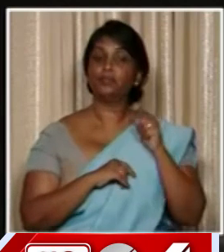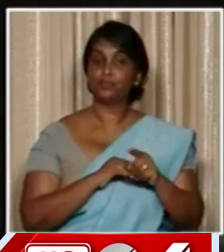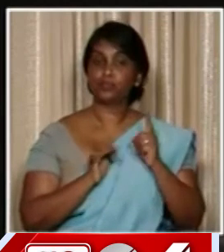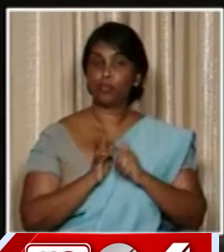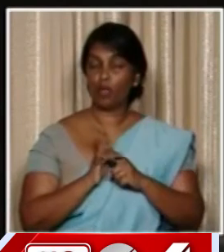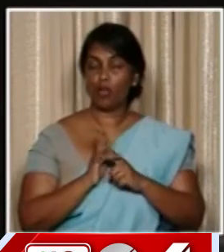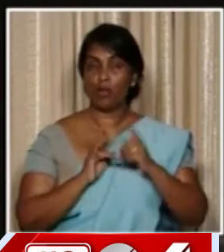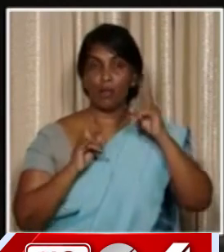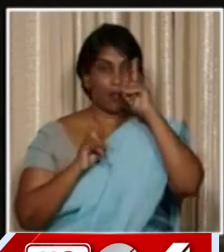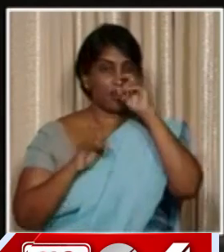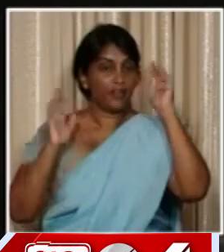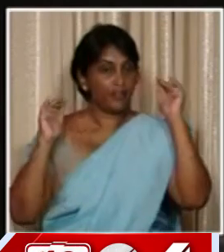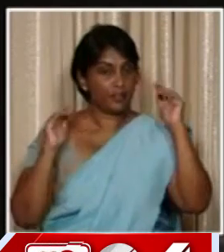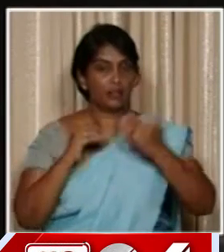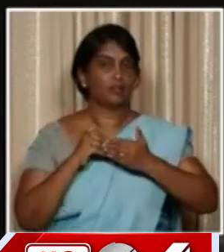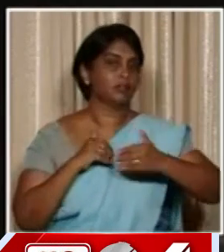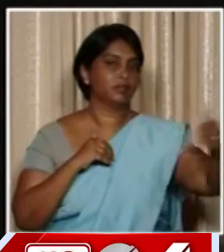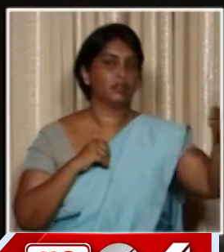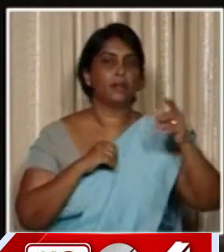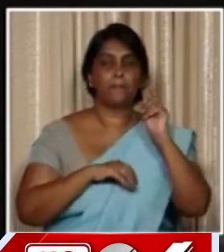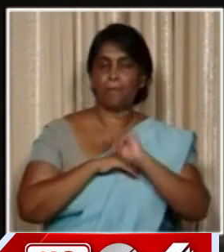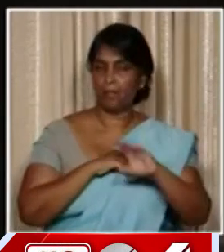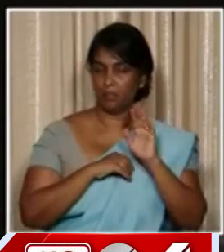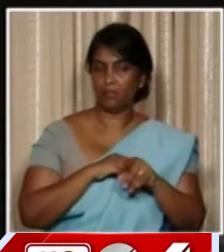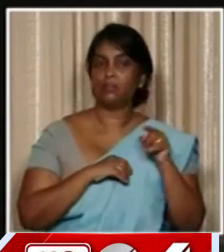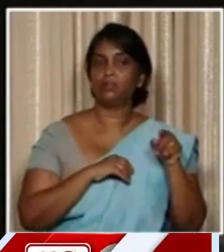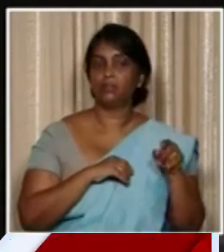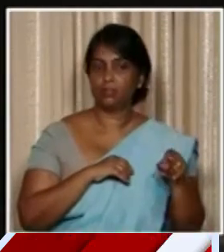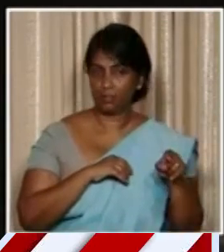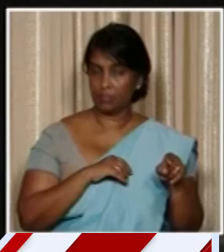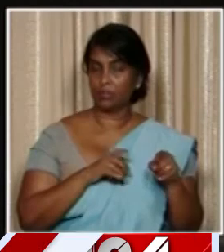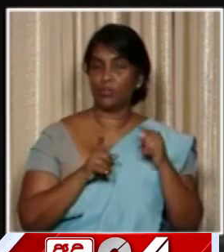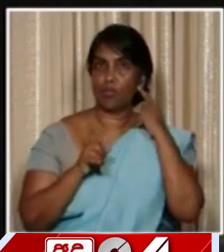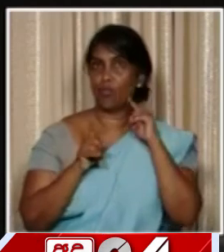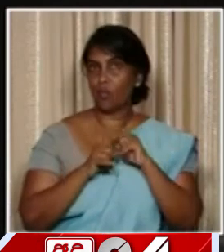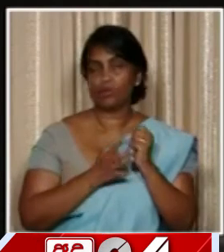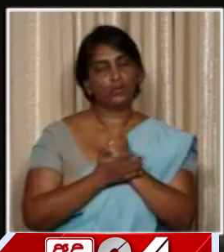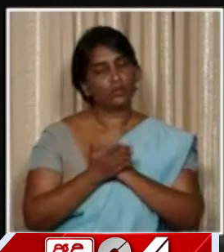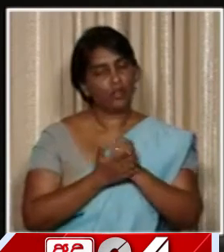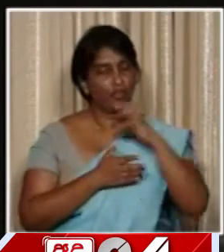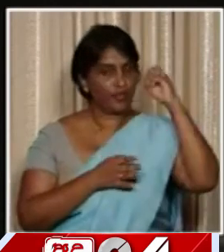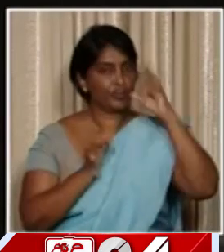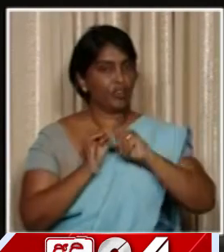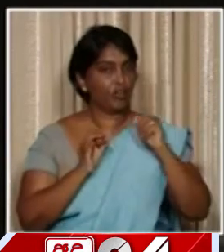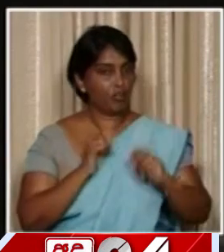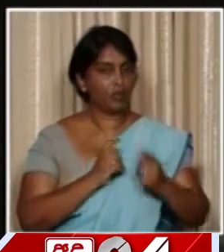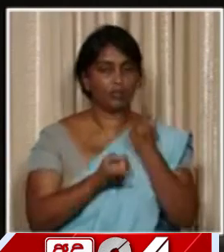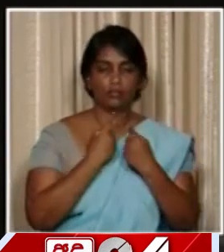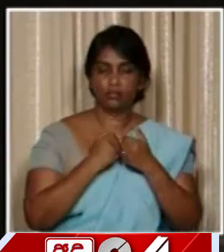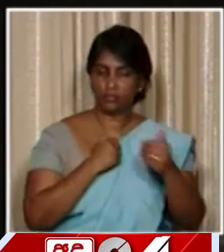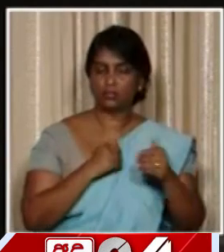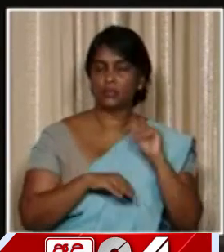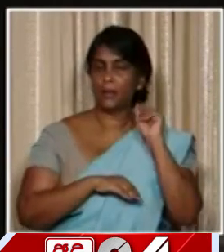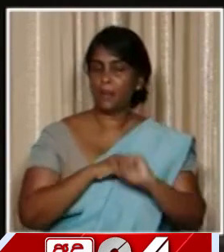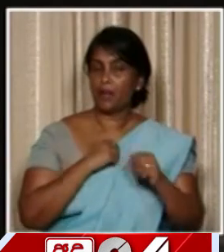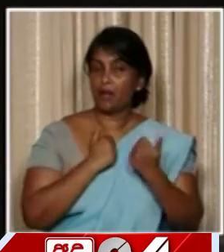ඔක්තෝබර් මාසේ වැස්සත් එක්ක ඊළඟ ටික අපි යන්න කටයුතු කරලා තිබුණේ. ඒ නිසා මේ තත්වයන් සියල්ලම විදුලි බල මණ්ඩලයේ පුරෝගතණය කරලා